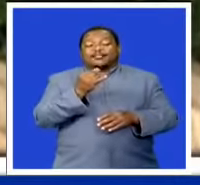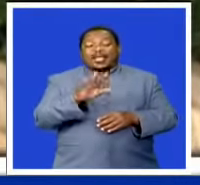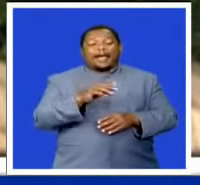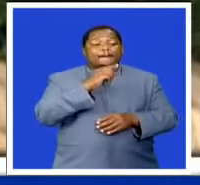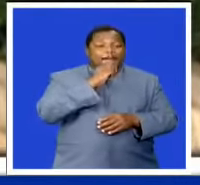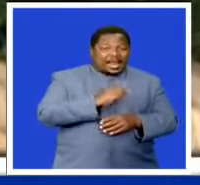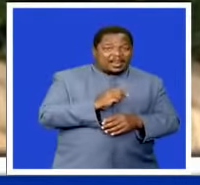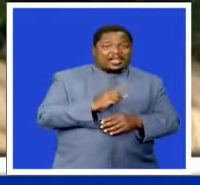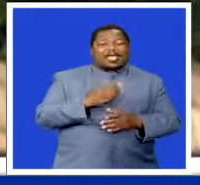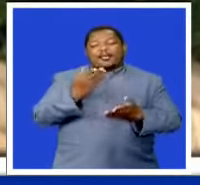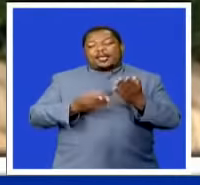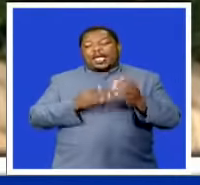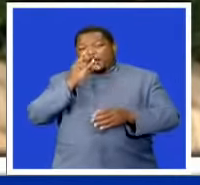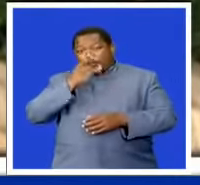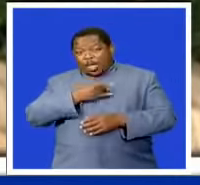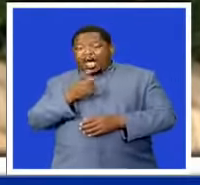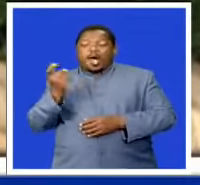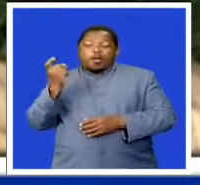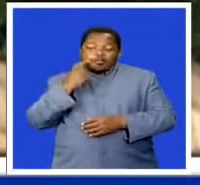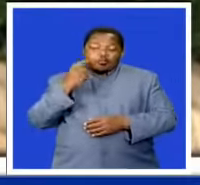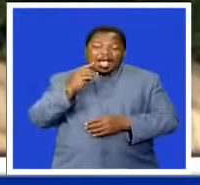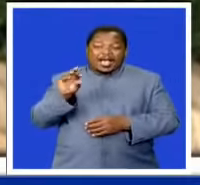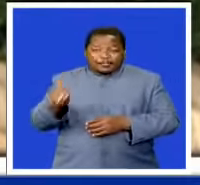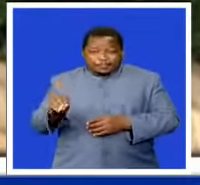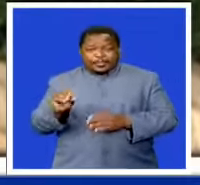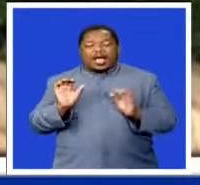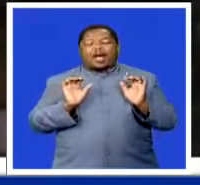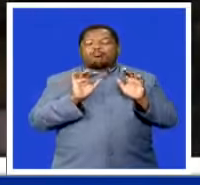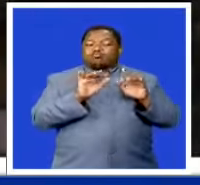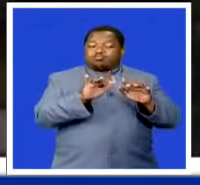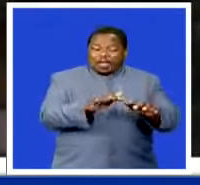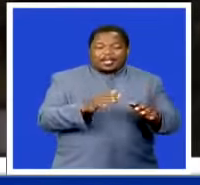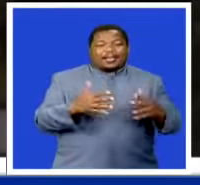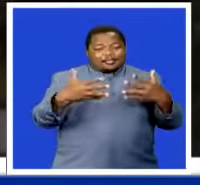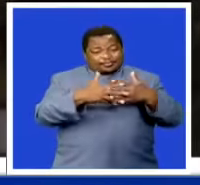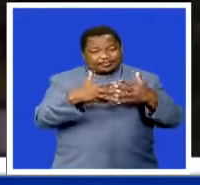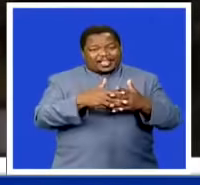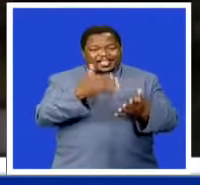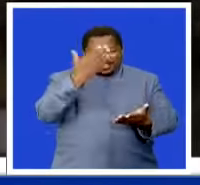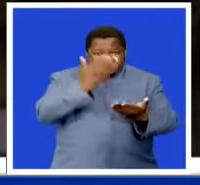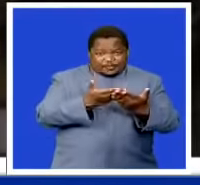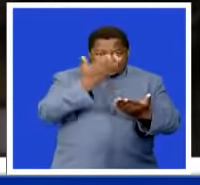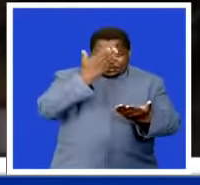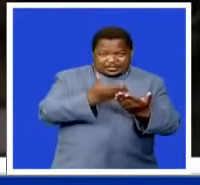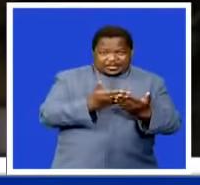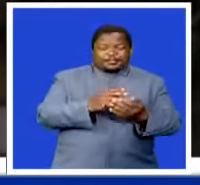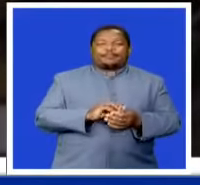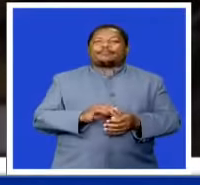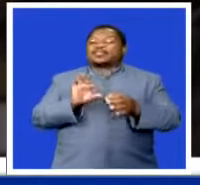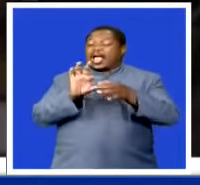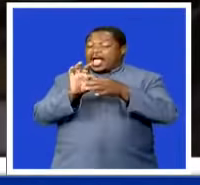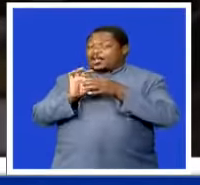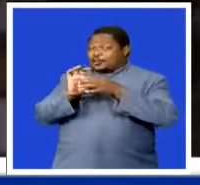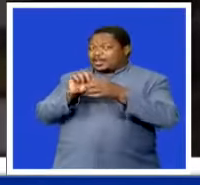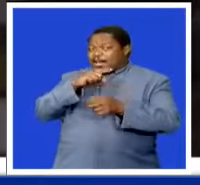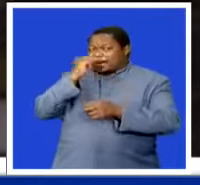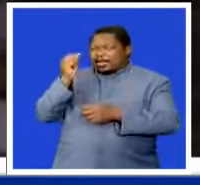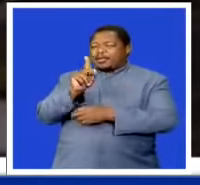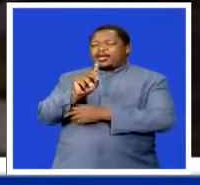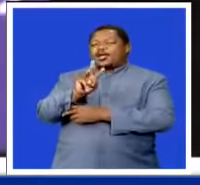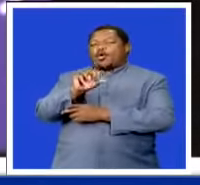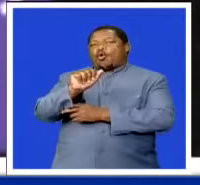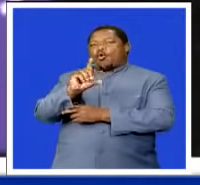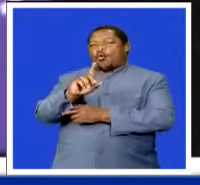ulungiswe inhlangano yekwakha invota eluhlelweni lwekukhuthata bobabe ukuthi badlale inzima lethite